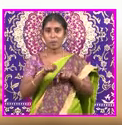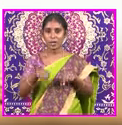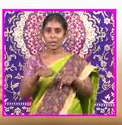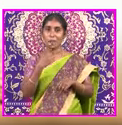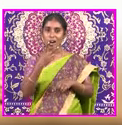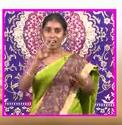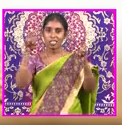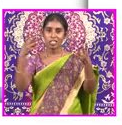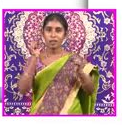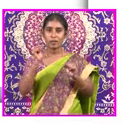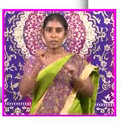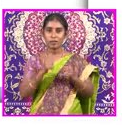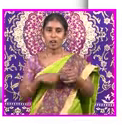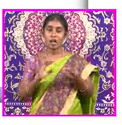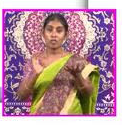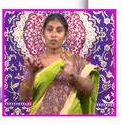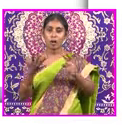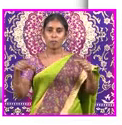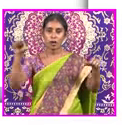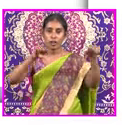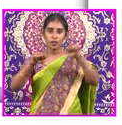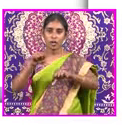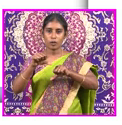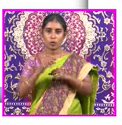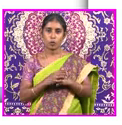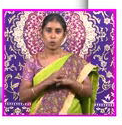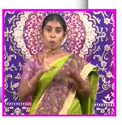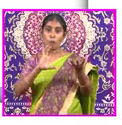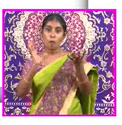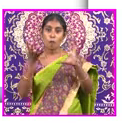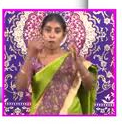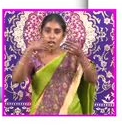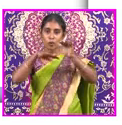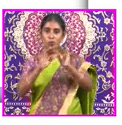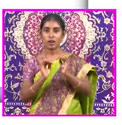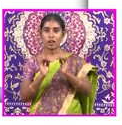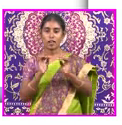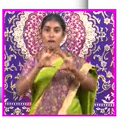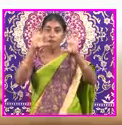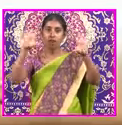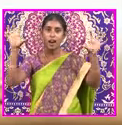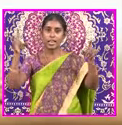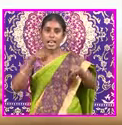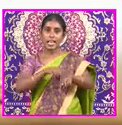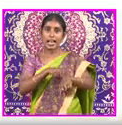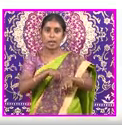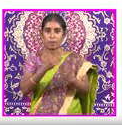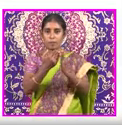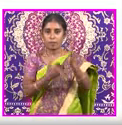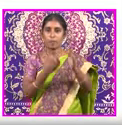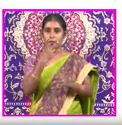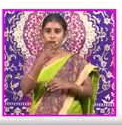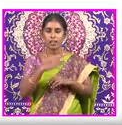8ஆம் வகுப்பு சமூக அறிவியலில் புவியியல் பாடம், வானிலை மற்றும் காலநிலை. இப்பாடத்தின் கற்றல்